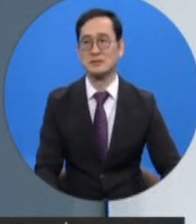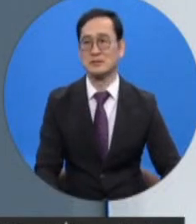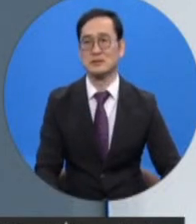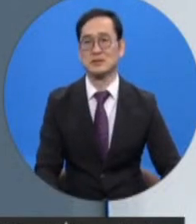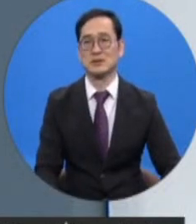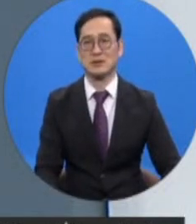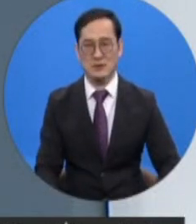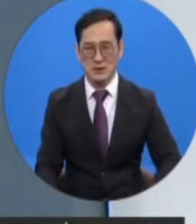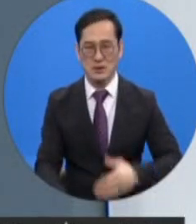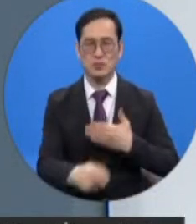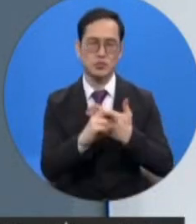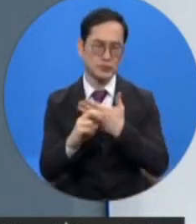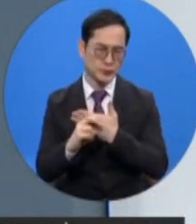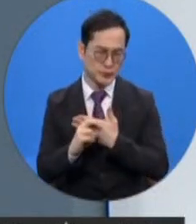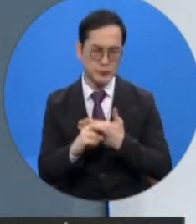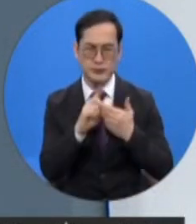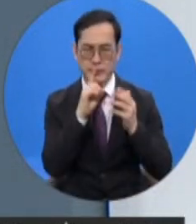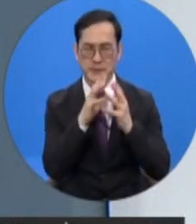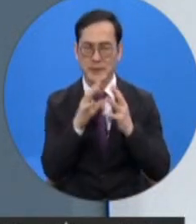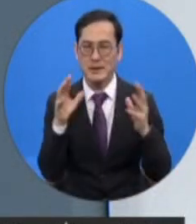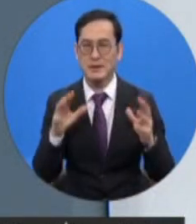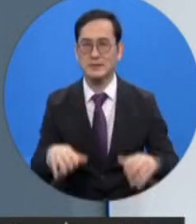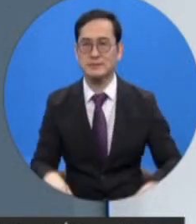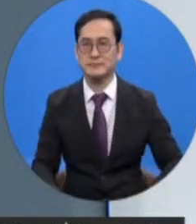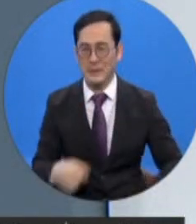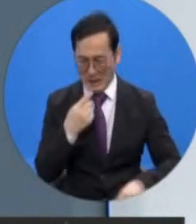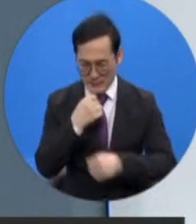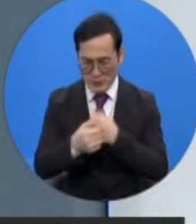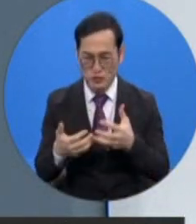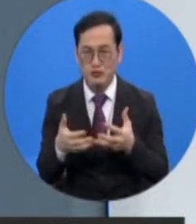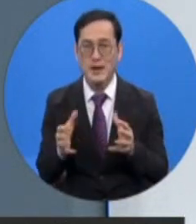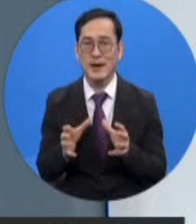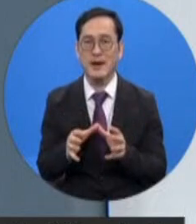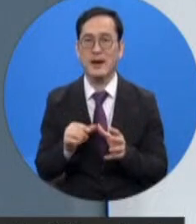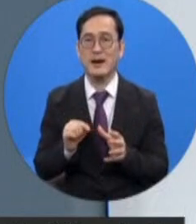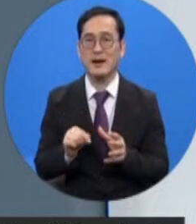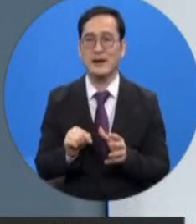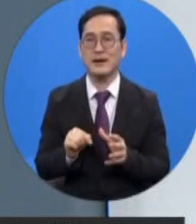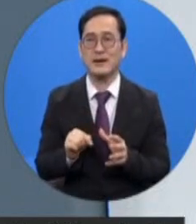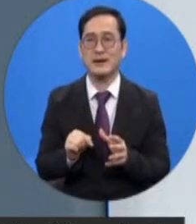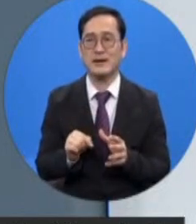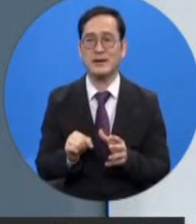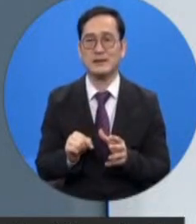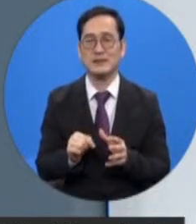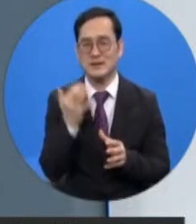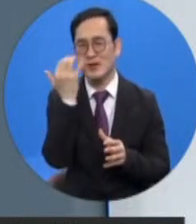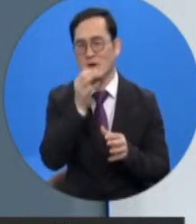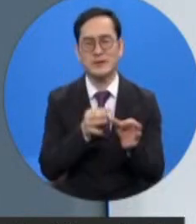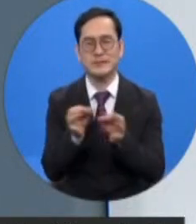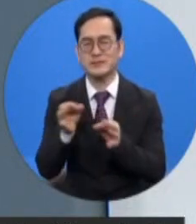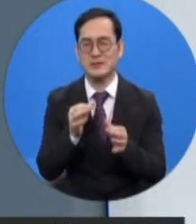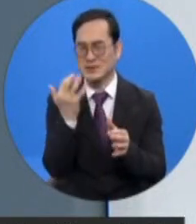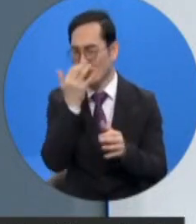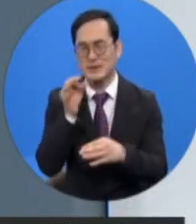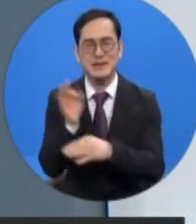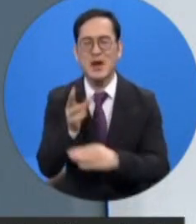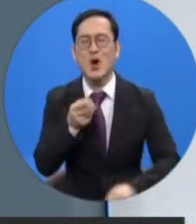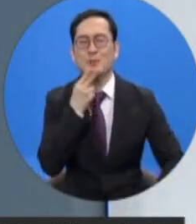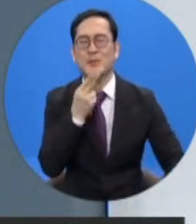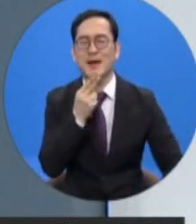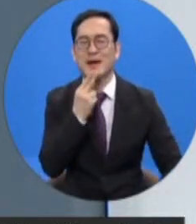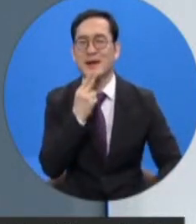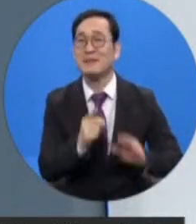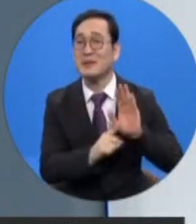때문에 여기에서 민주당의 선대위는 내용에 대해서 찾은 것은 맞지만 성매매는 없었다 등을 언급하고